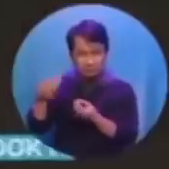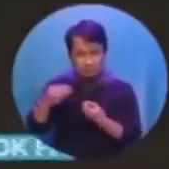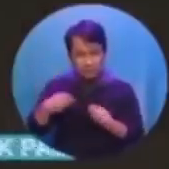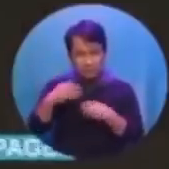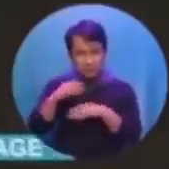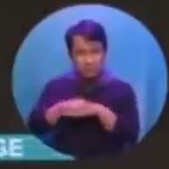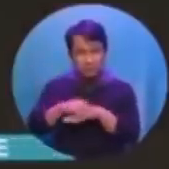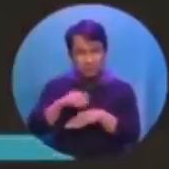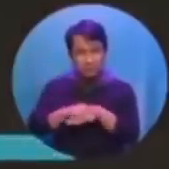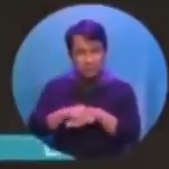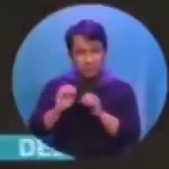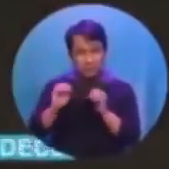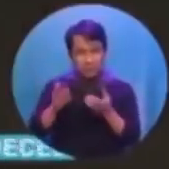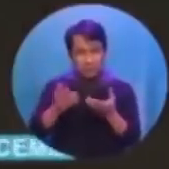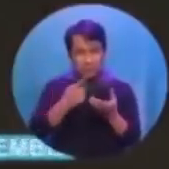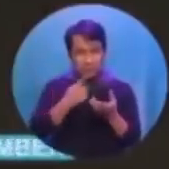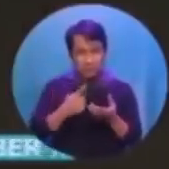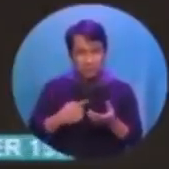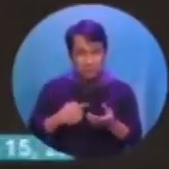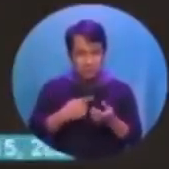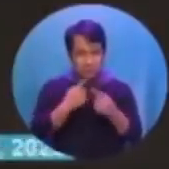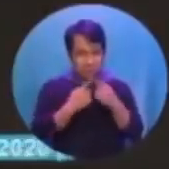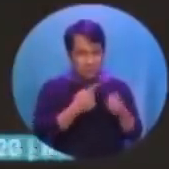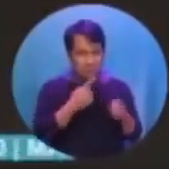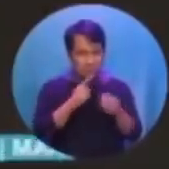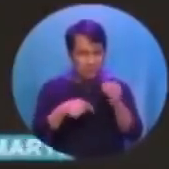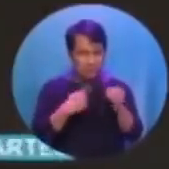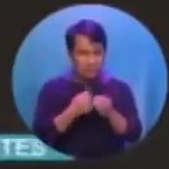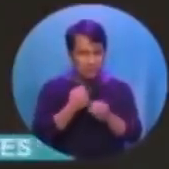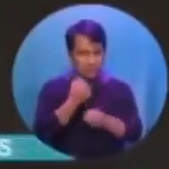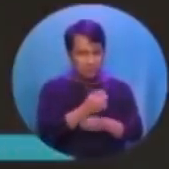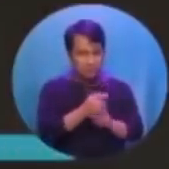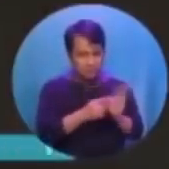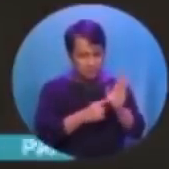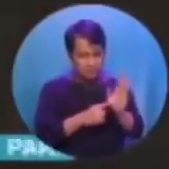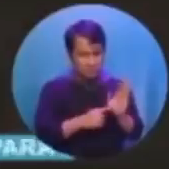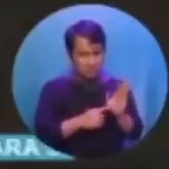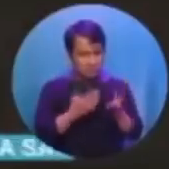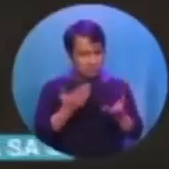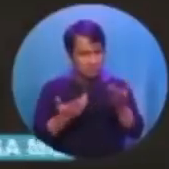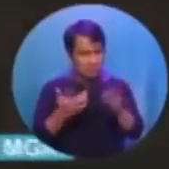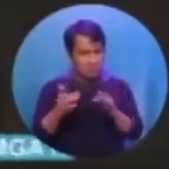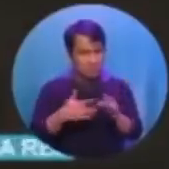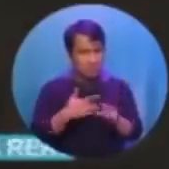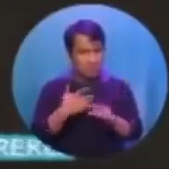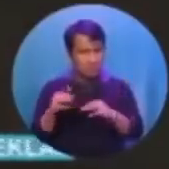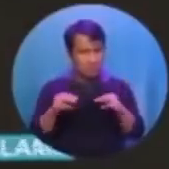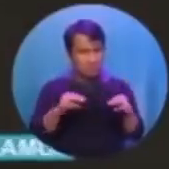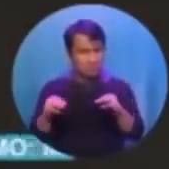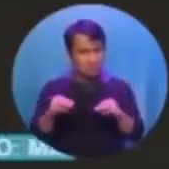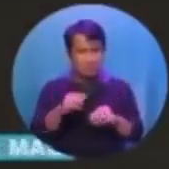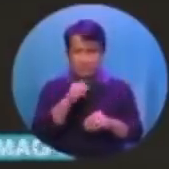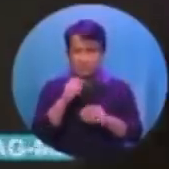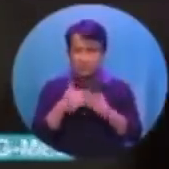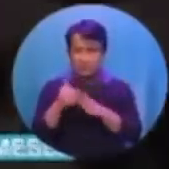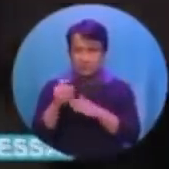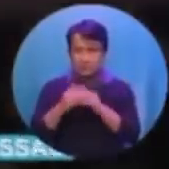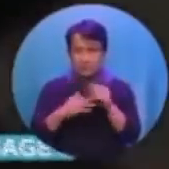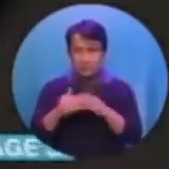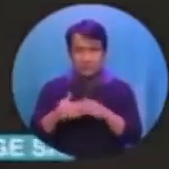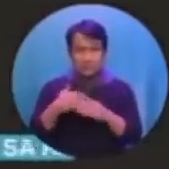mga pagbabanta? Wala ho ba siyang nasasabi sa inyo? O nagpapakita ng mga kakaibang kilos na hindi na po siya komportable sa